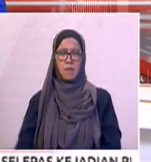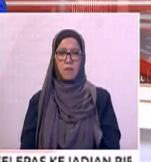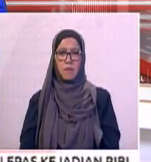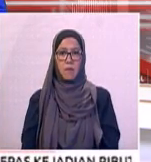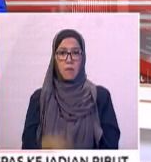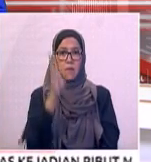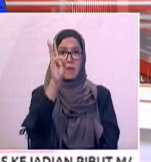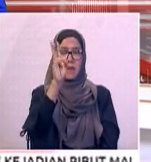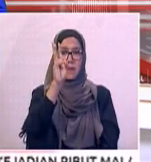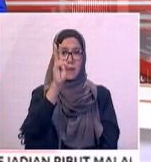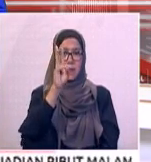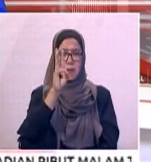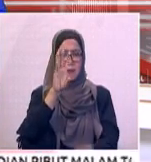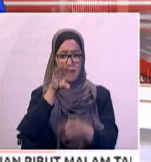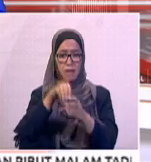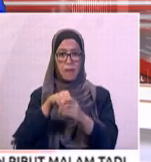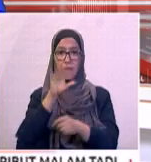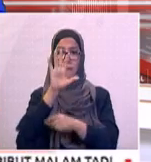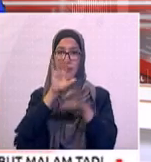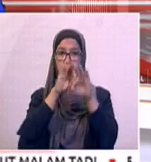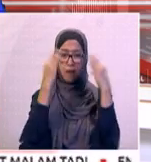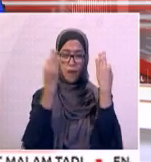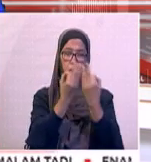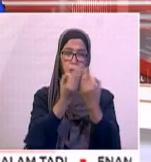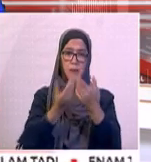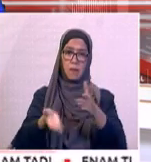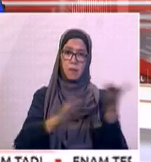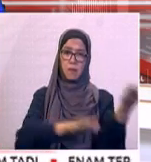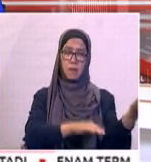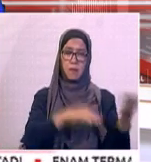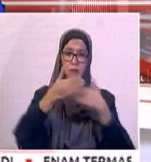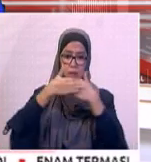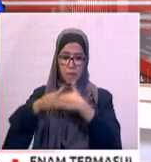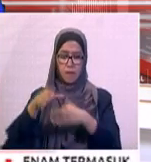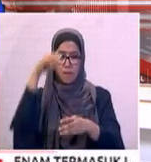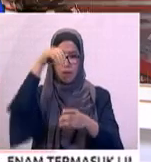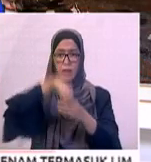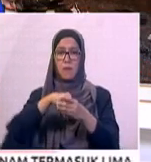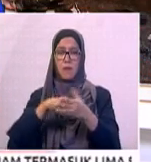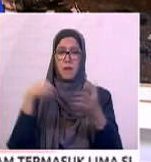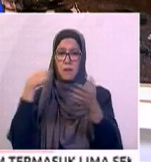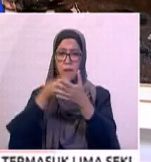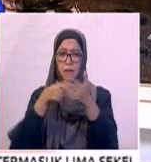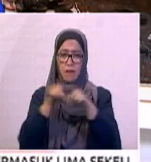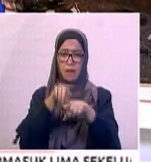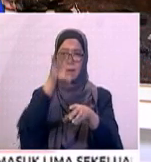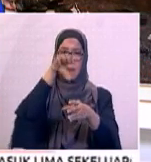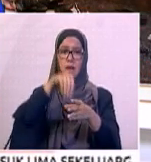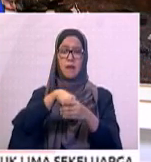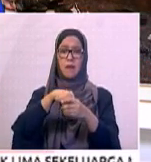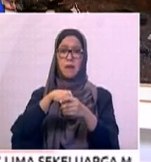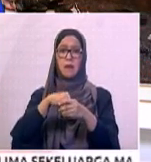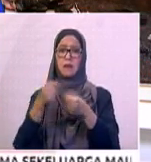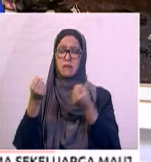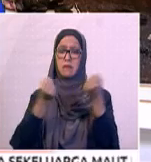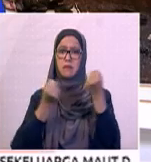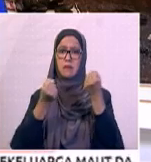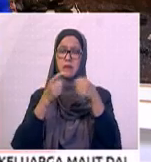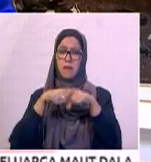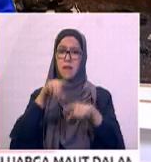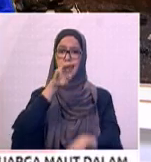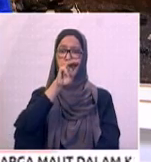6 termasuk 5 sekeluarga maut selepas terbabit kemalangan melibatkan 3 kenderaan di lebuh Alur Gajah Melaka Jasin